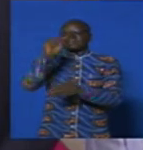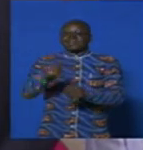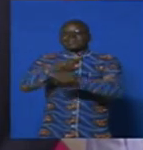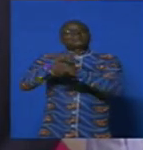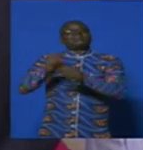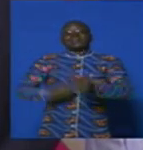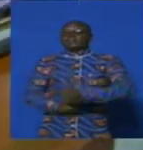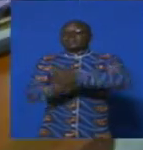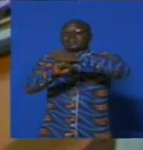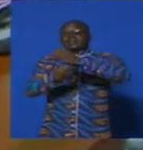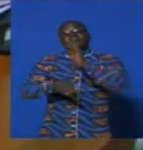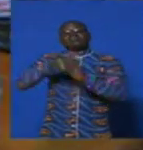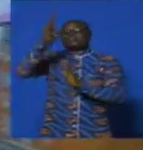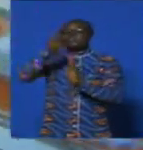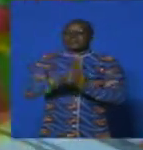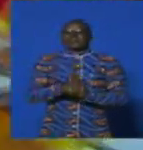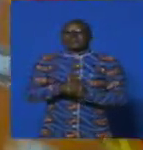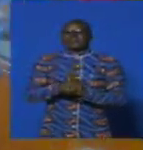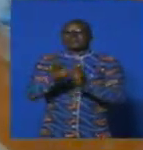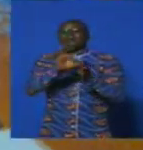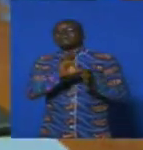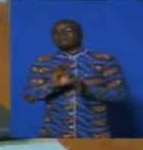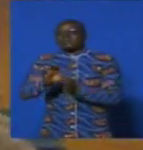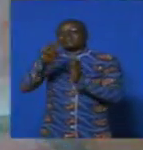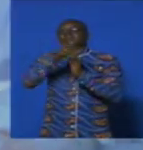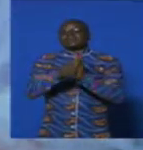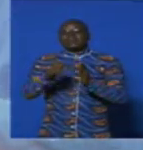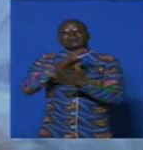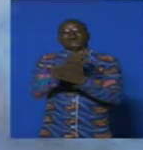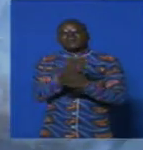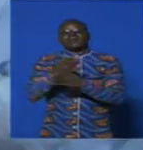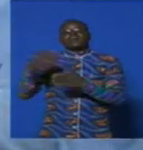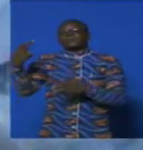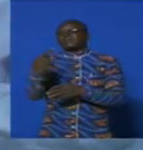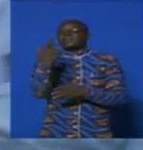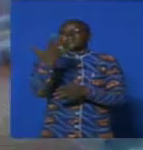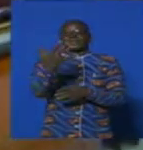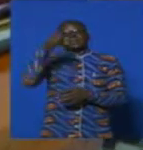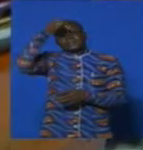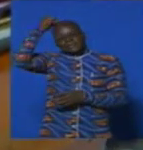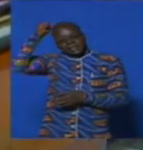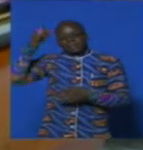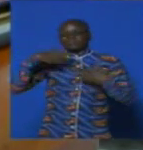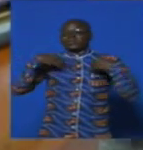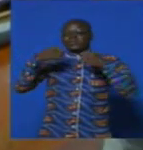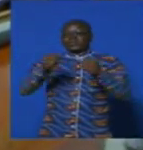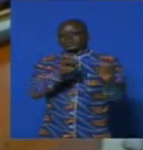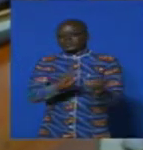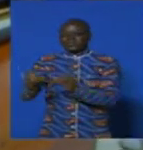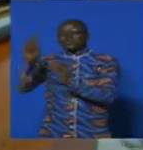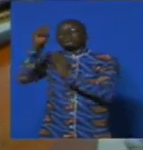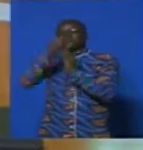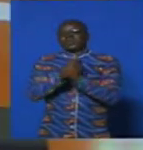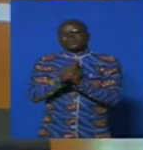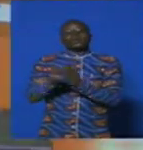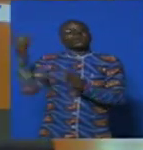les questions de développement. La coordination entre la force conjointe du G5 Sahel, les forces de l'opération Barkhane et de